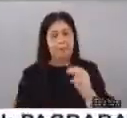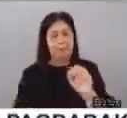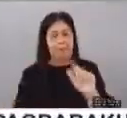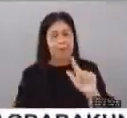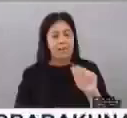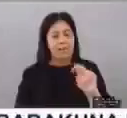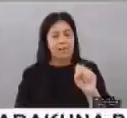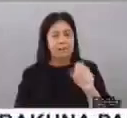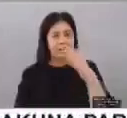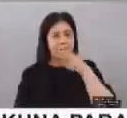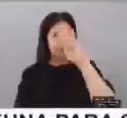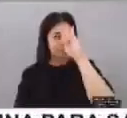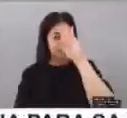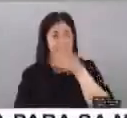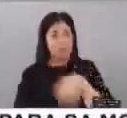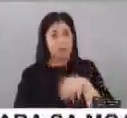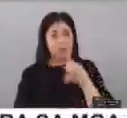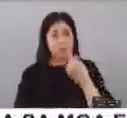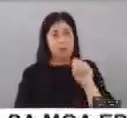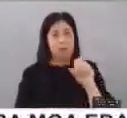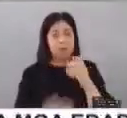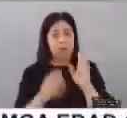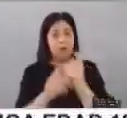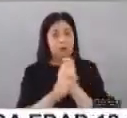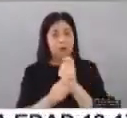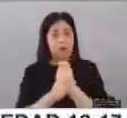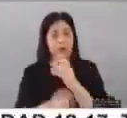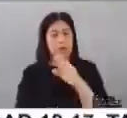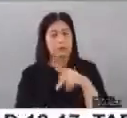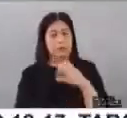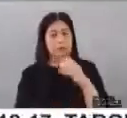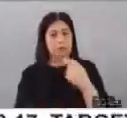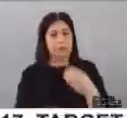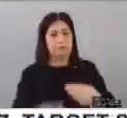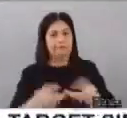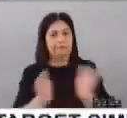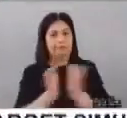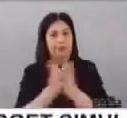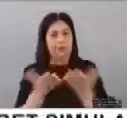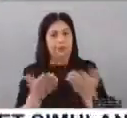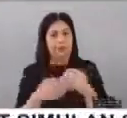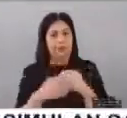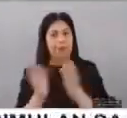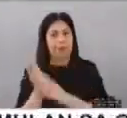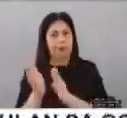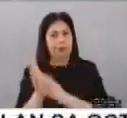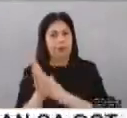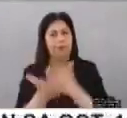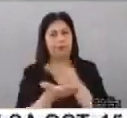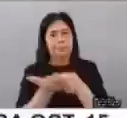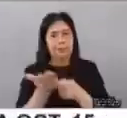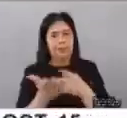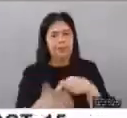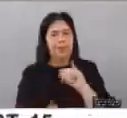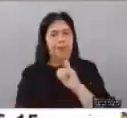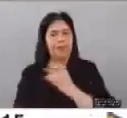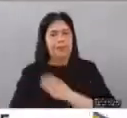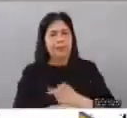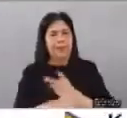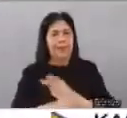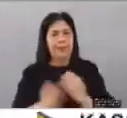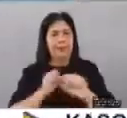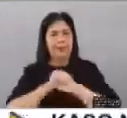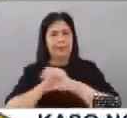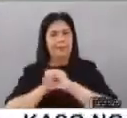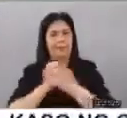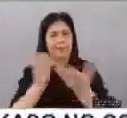Cavite. Tinawag itong Dostruck kung saan dadalhin ng coffee beans sa mga magsasaka, ipoproseso mula sa roasting, grinding